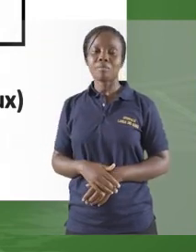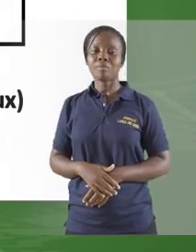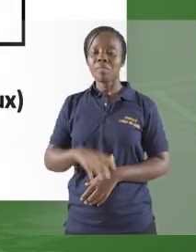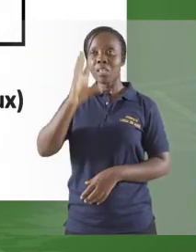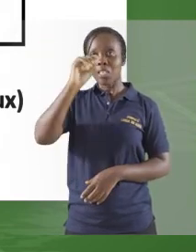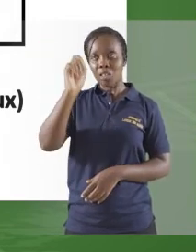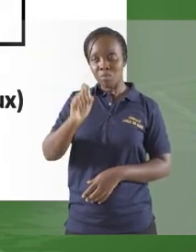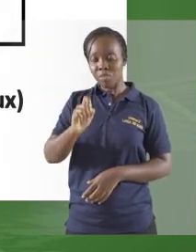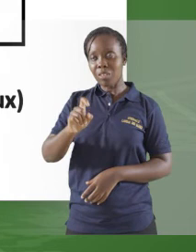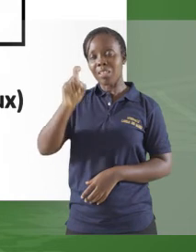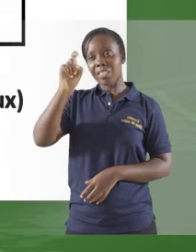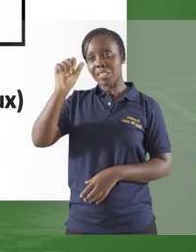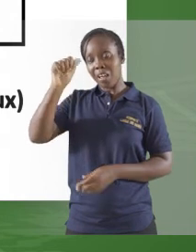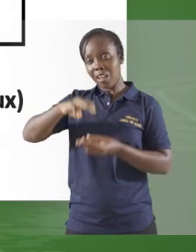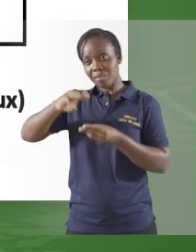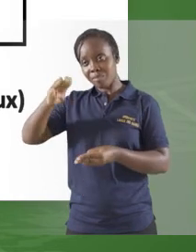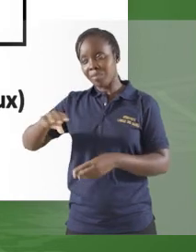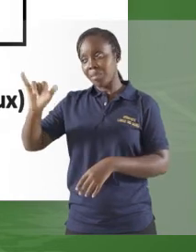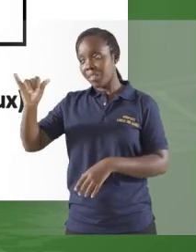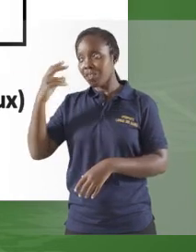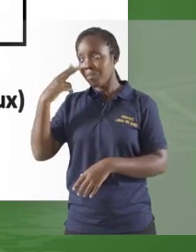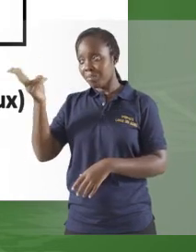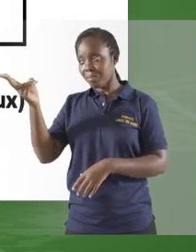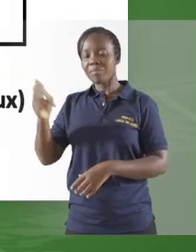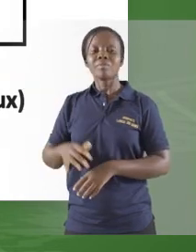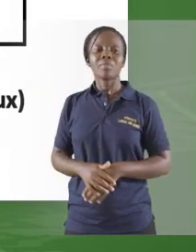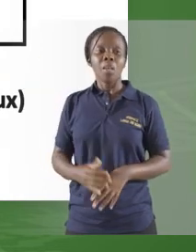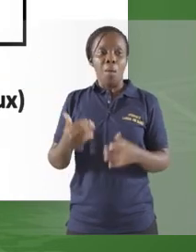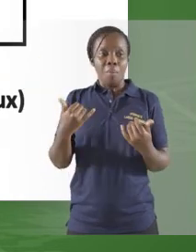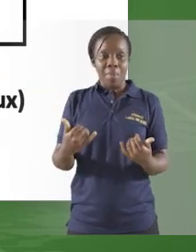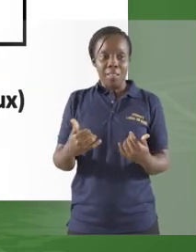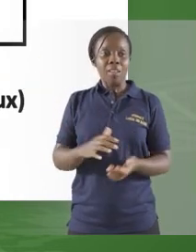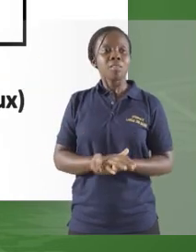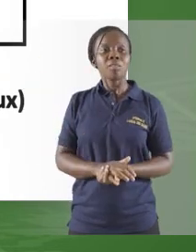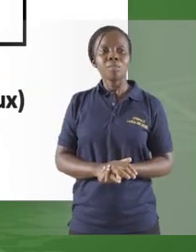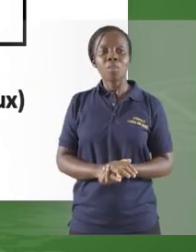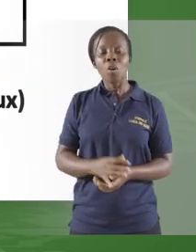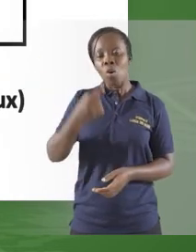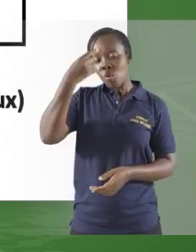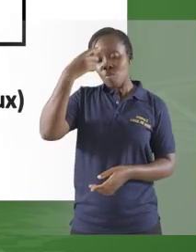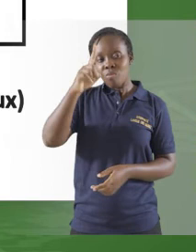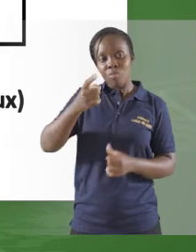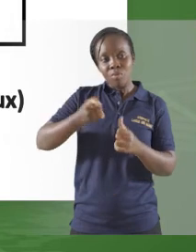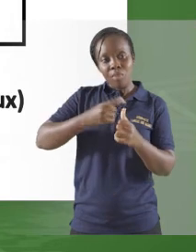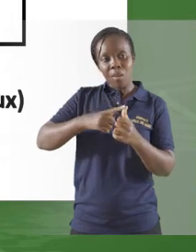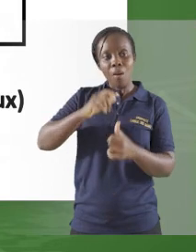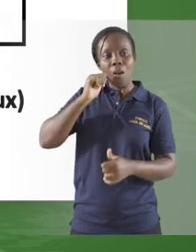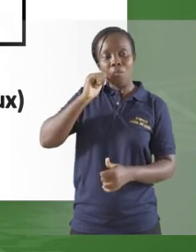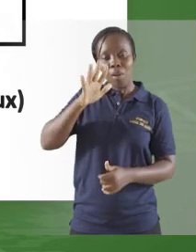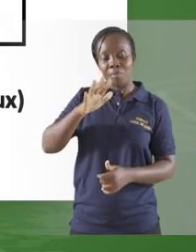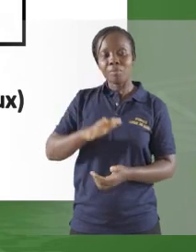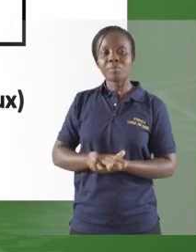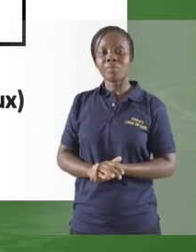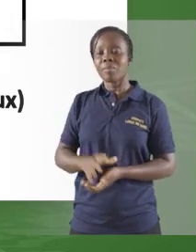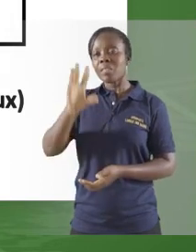d'autre. Pour la femme, grande 1, nous avons 50% X